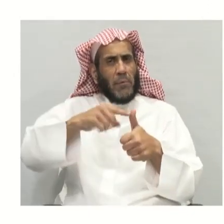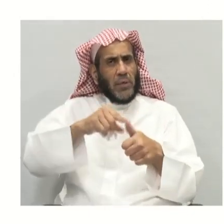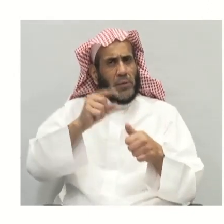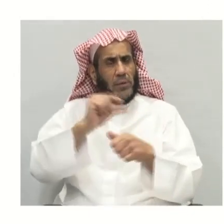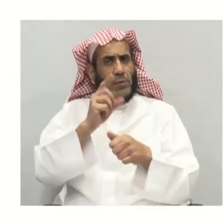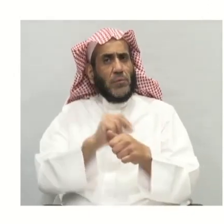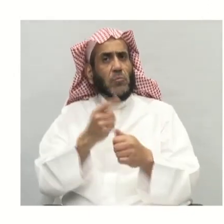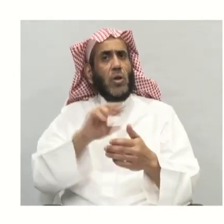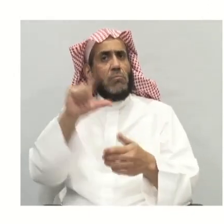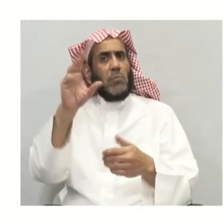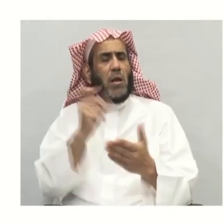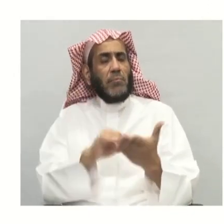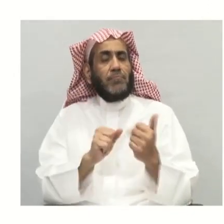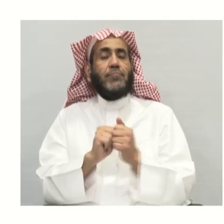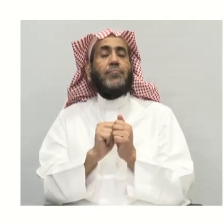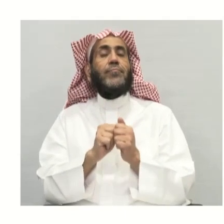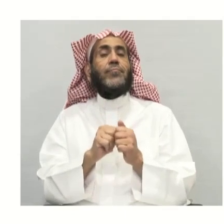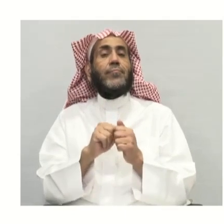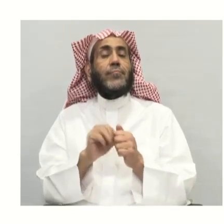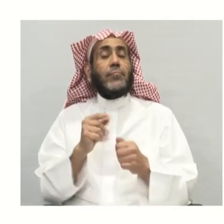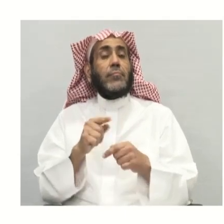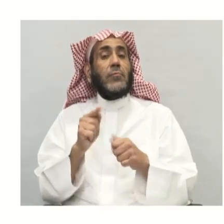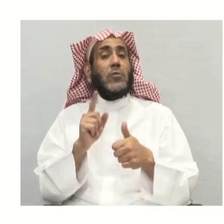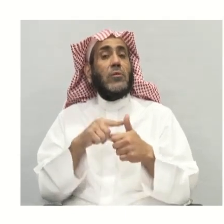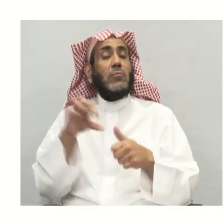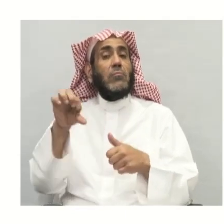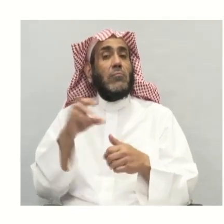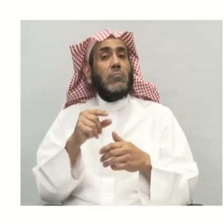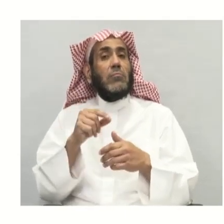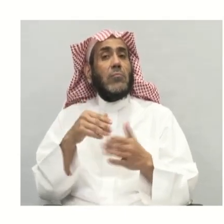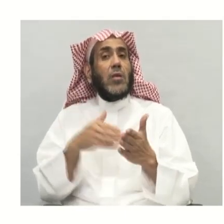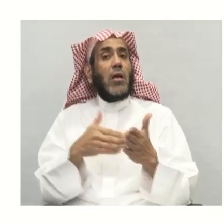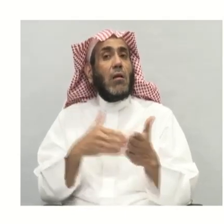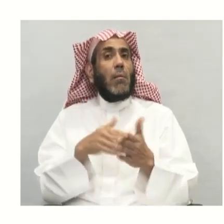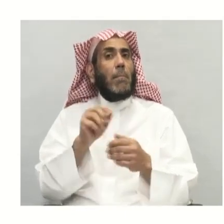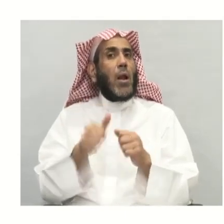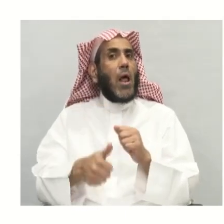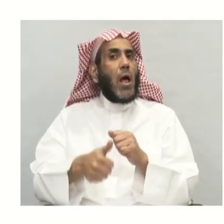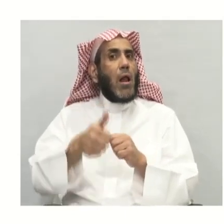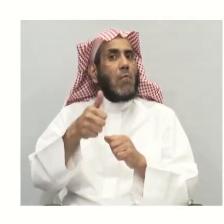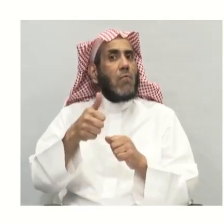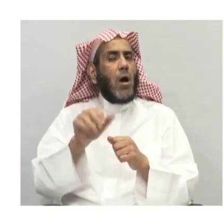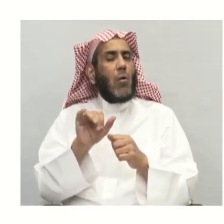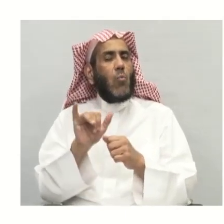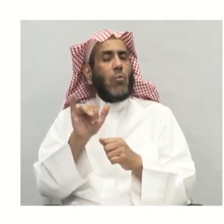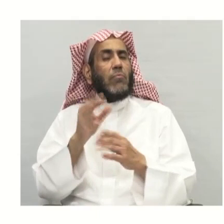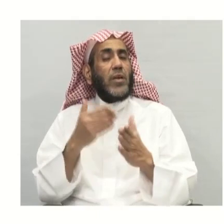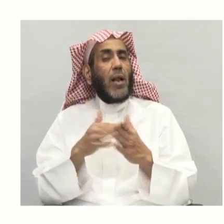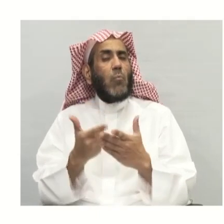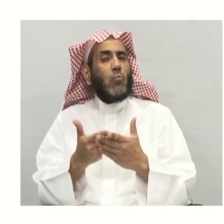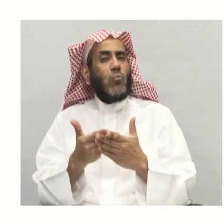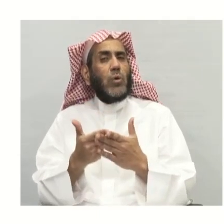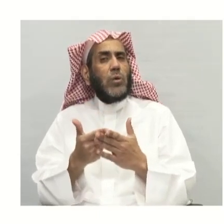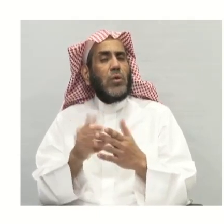نصب كلا مثلا هنا العلامه اذا كان معتلا بالالف فان العلامه